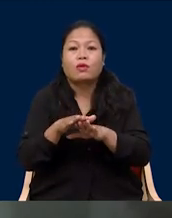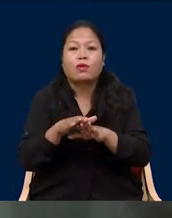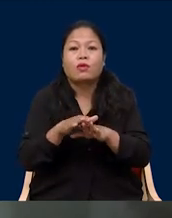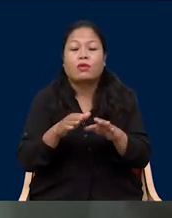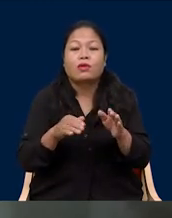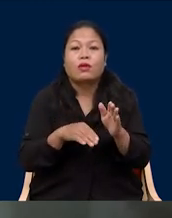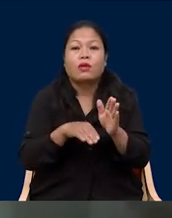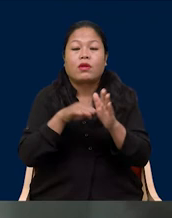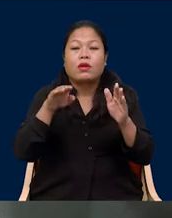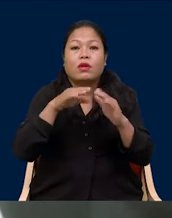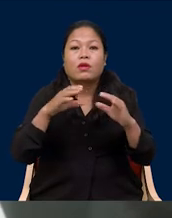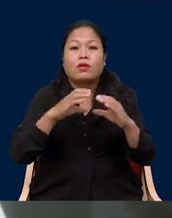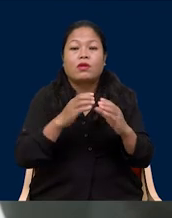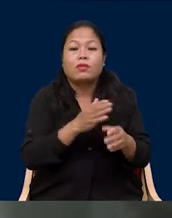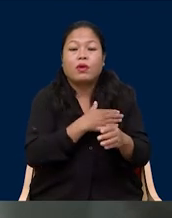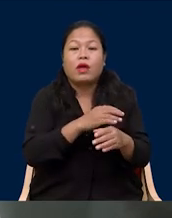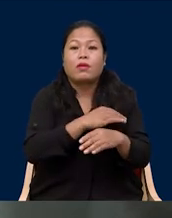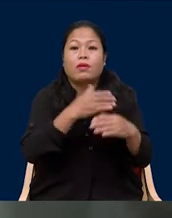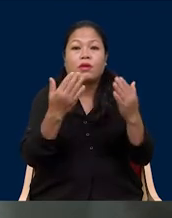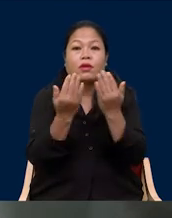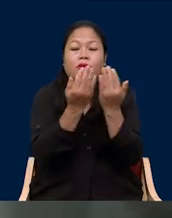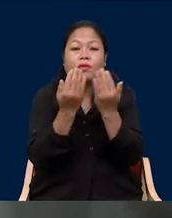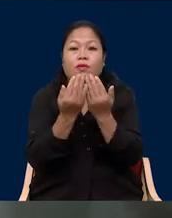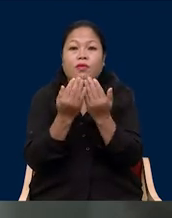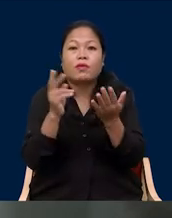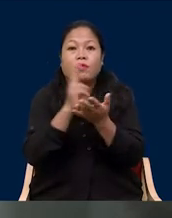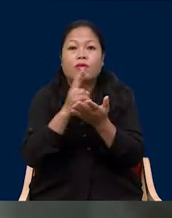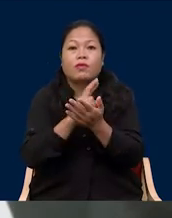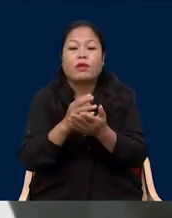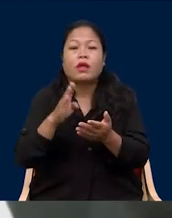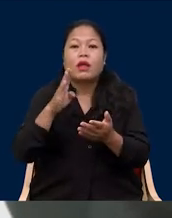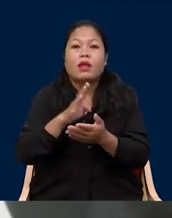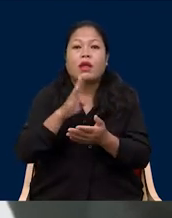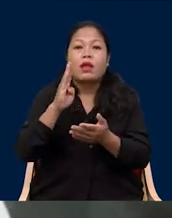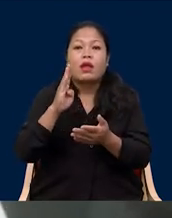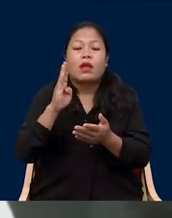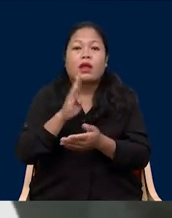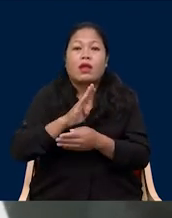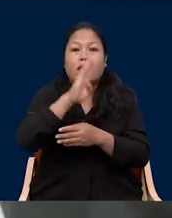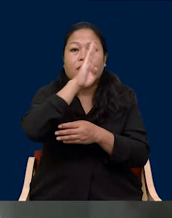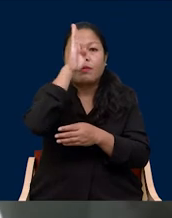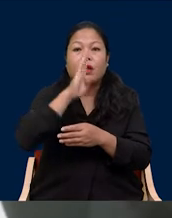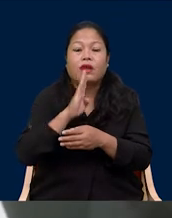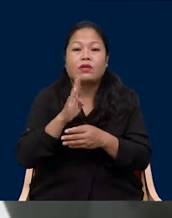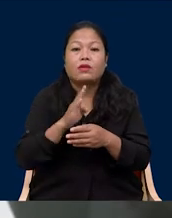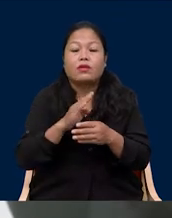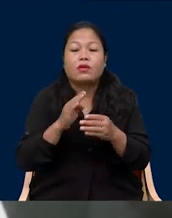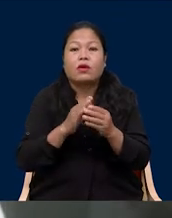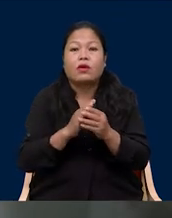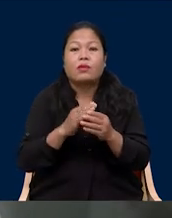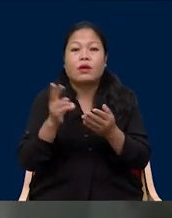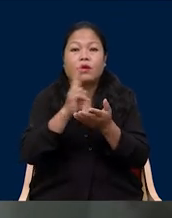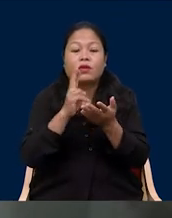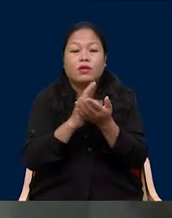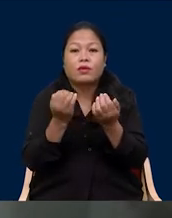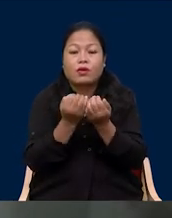कुराहरू चाहिँ अब हामीले माथि कम्युनिटिजतिर, जस्तो म आफै एउटा रिपोर्टर भएको हिसाबले मैले बाजुरामा फर एक्जाम्पल मैले बाजुरामा रिपोर्टिङ गर्छु, मैले